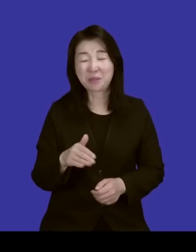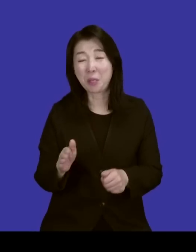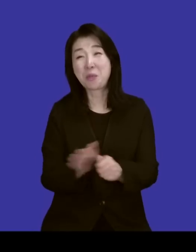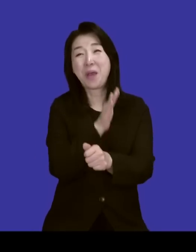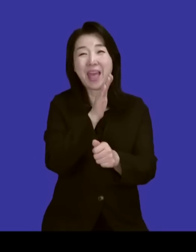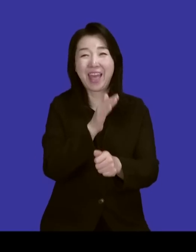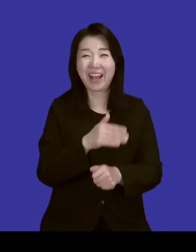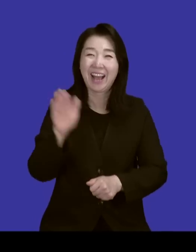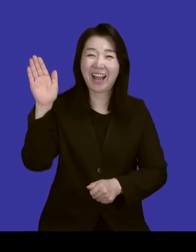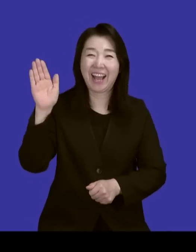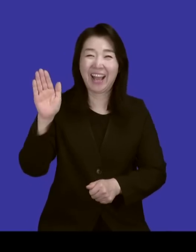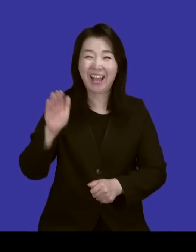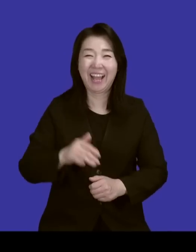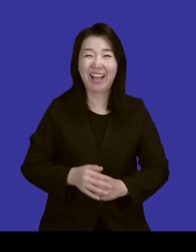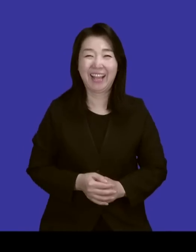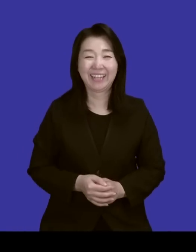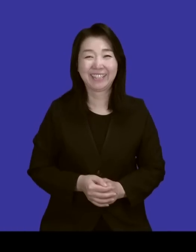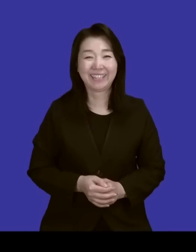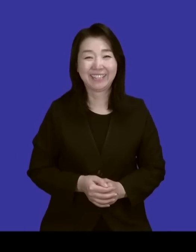가죠.